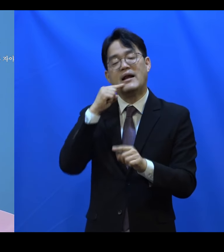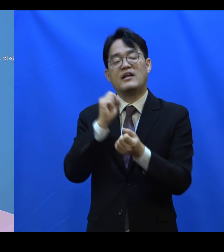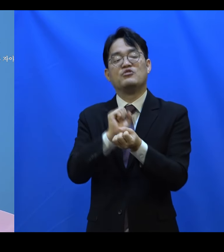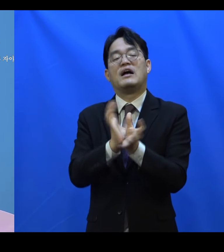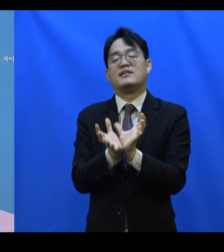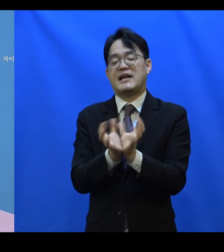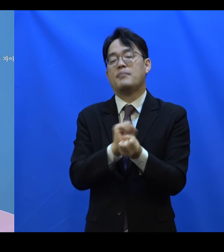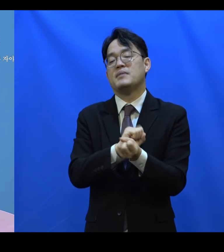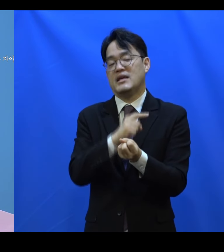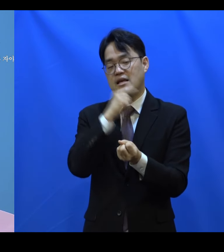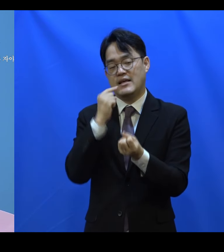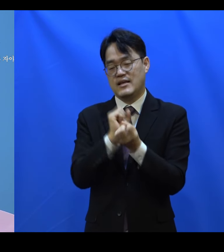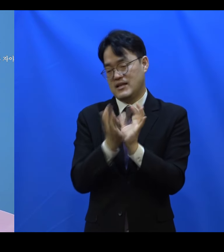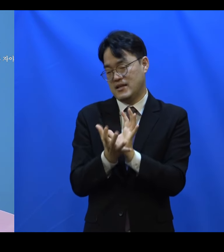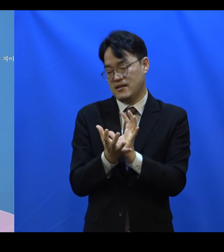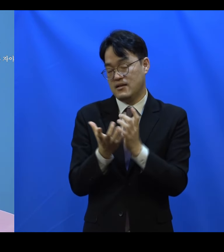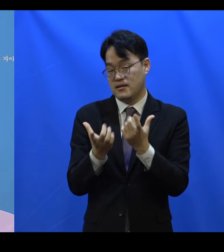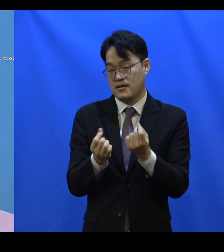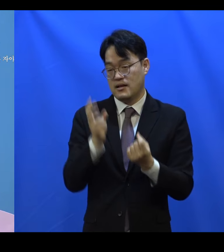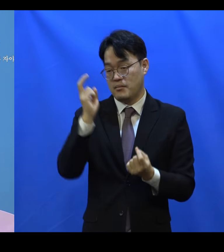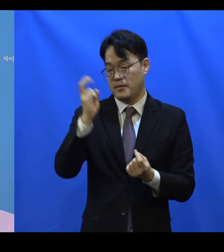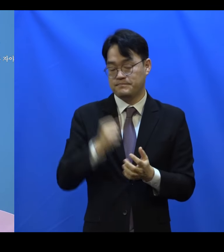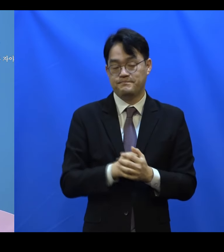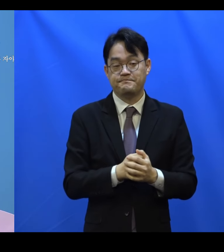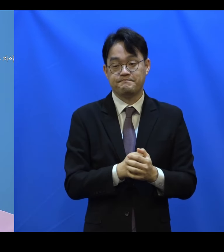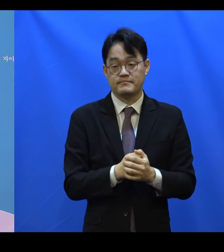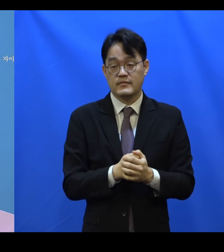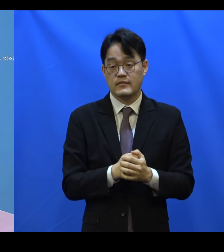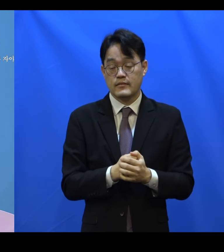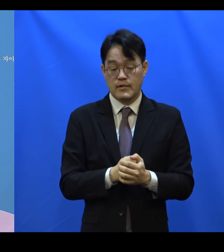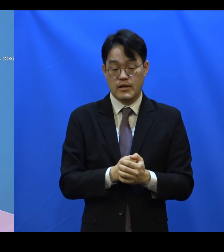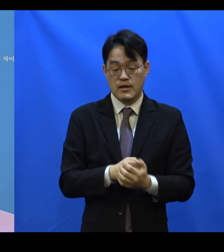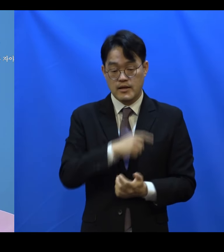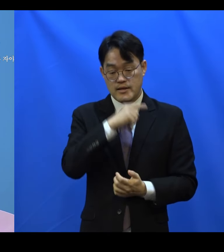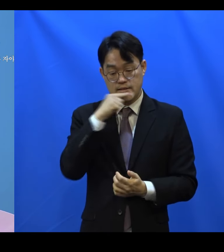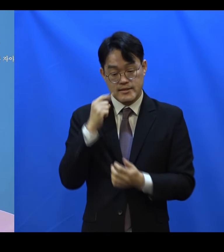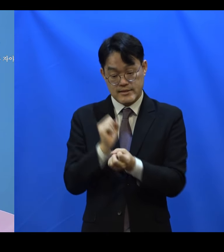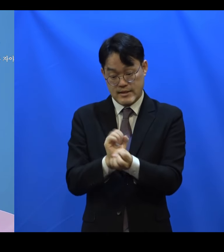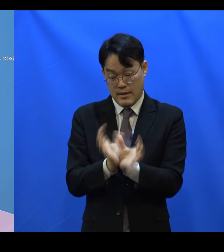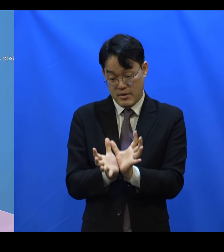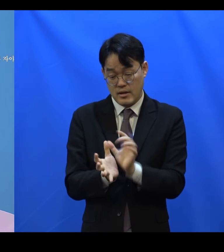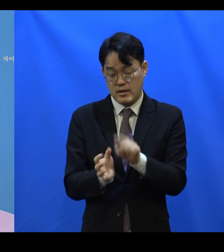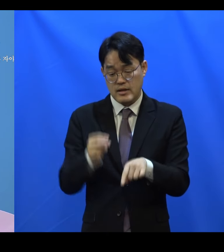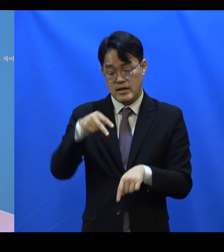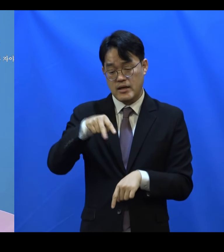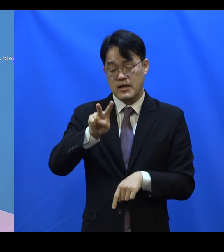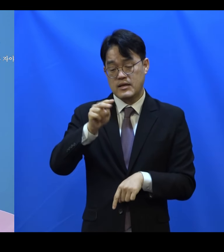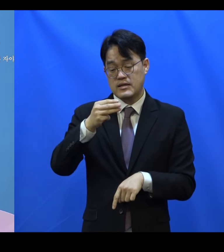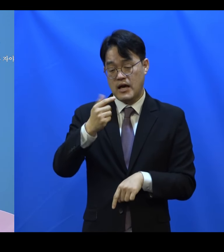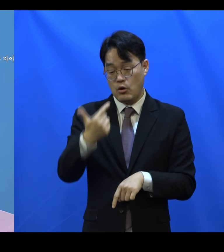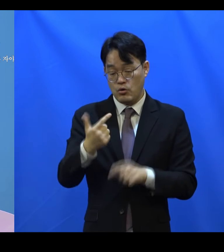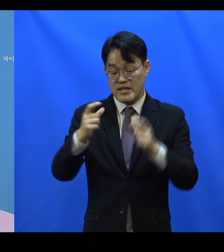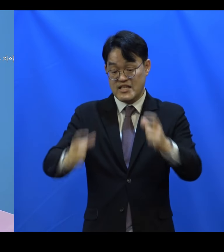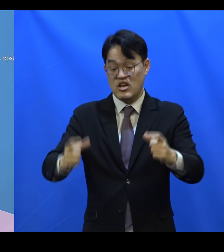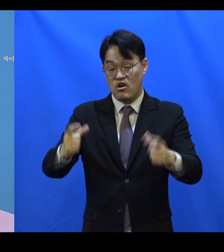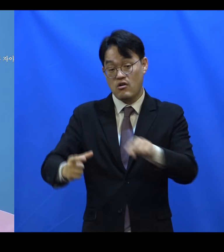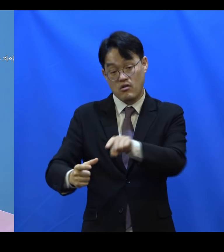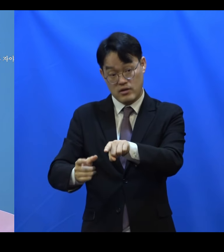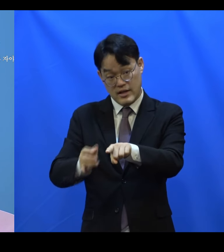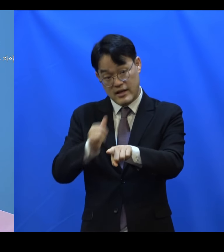말은 뭐냐면, 샤론의 장미라는 말은 평범한 장미가 아니고 특별하다는 것입니다. 이 샤론에서 나오는 이